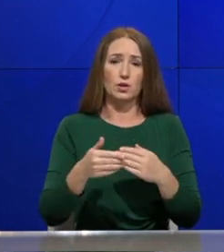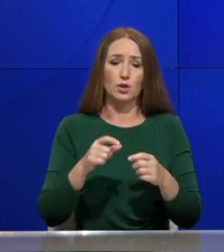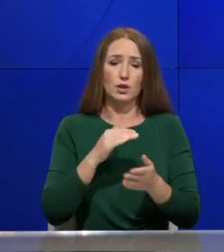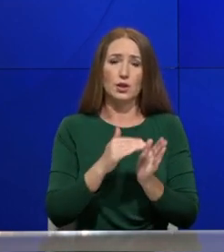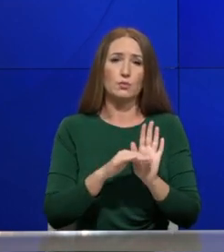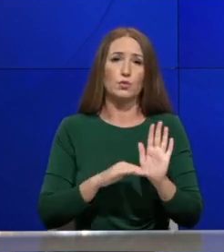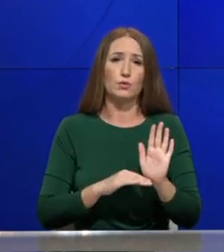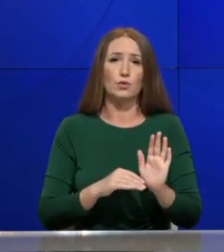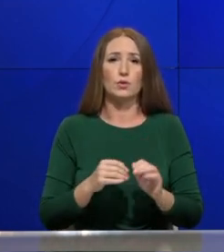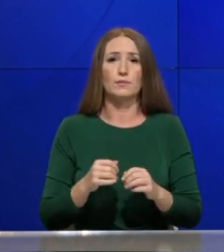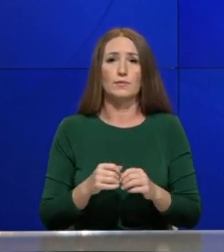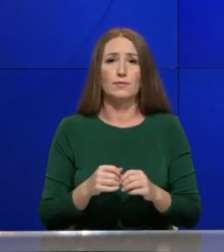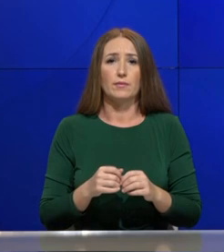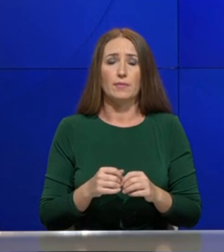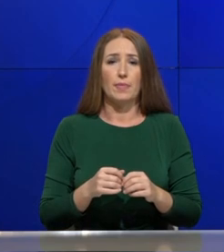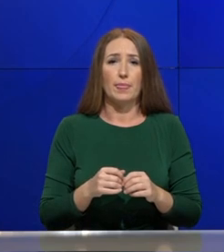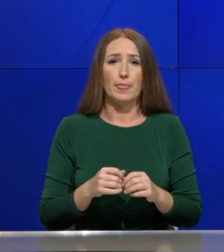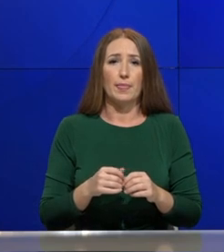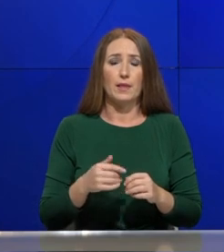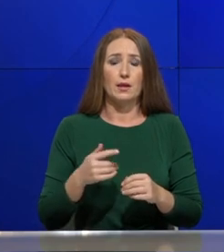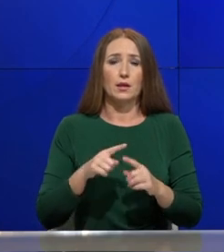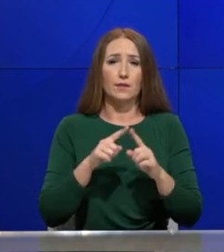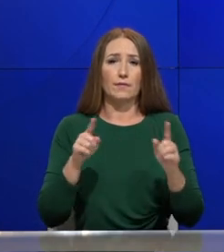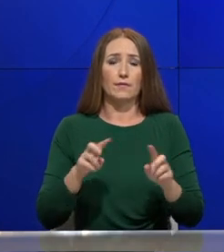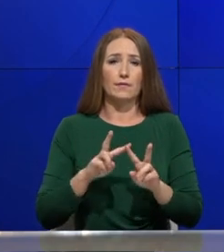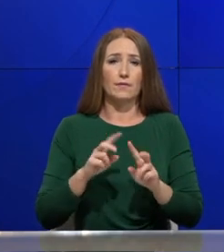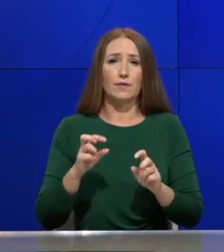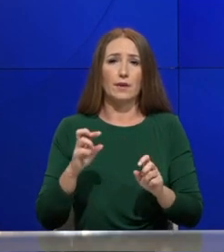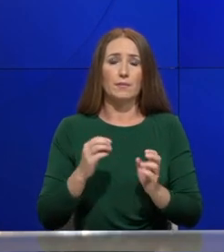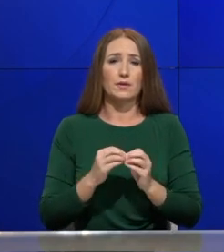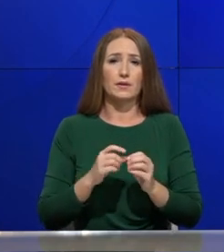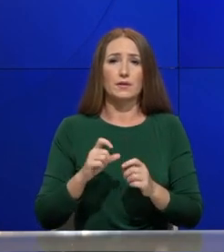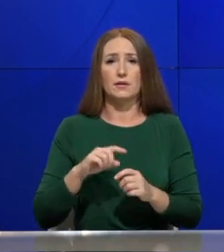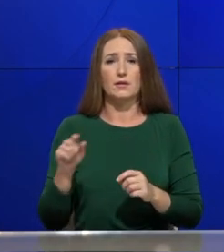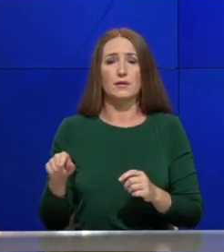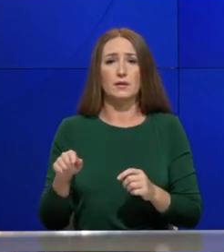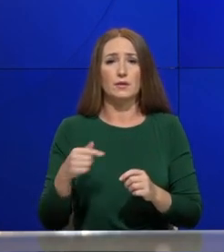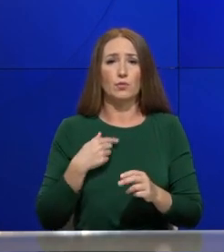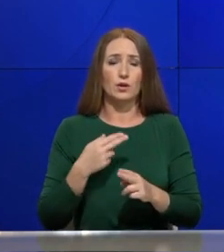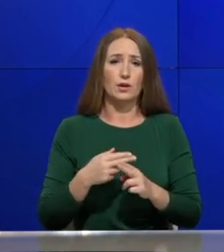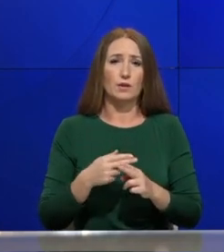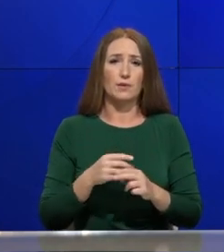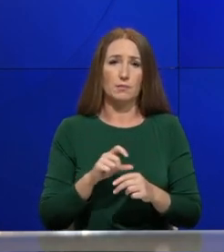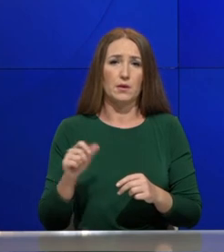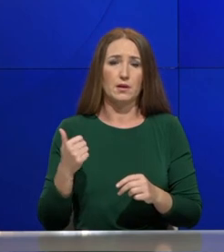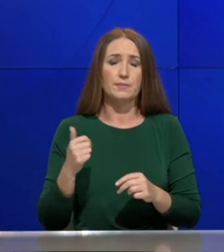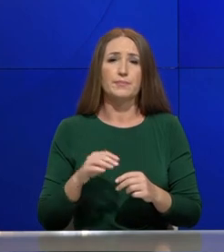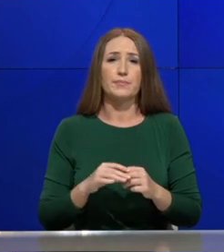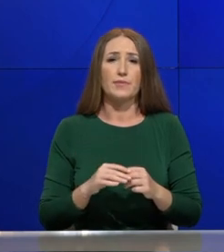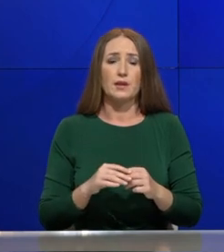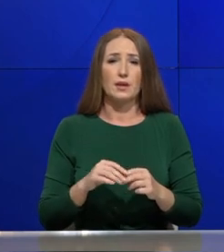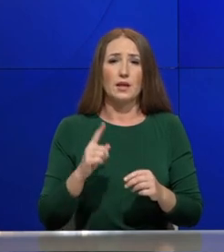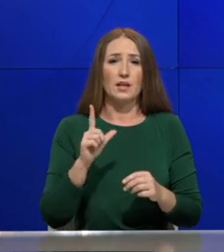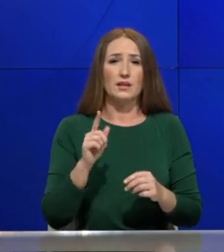program, koji je već dostupan službenoj web stranici elvirožnjaković.me. Istovremeno predstavljamo i listu